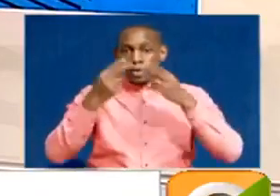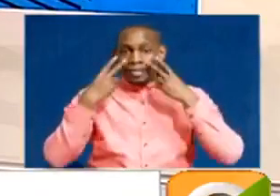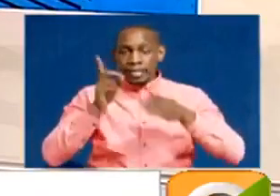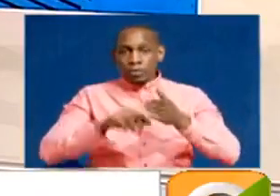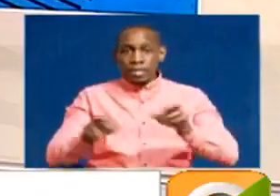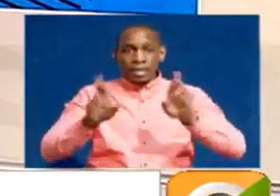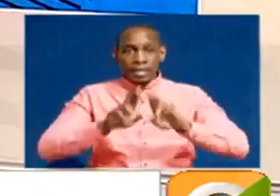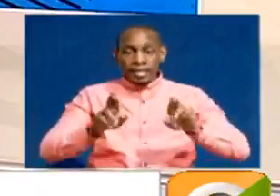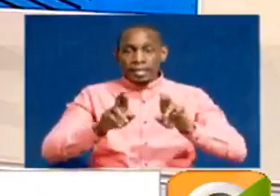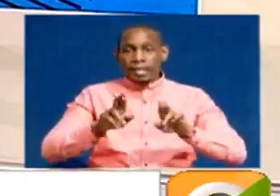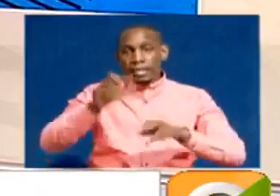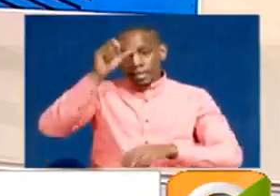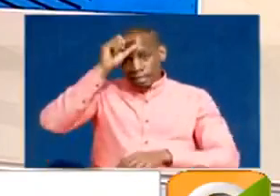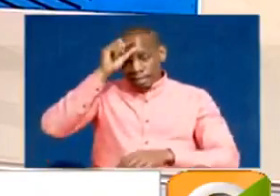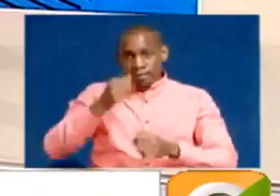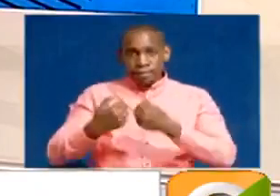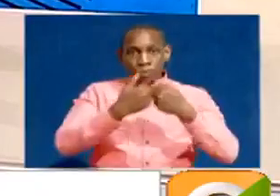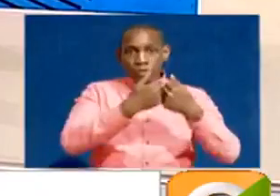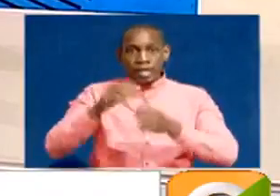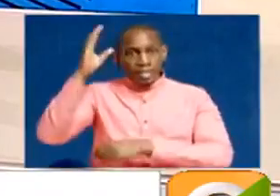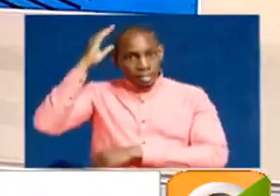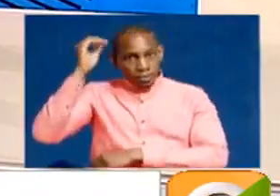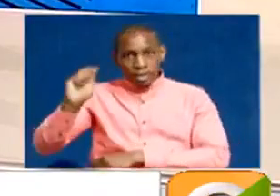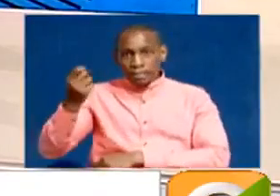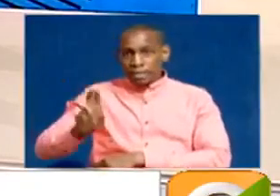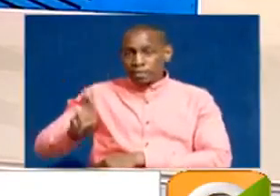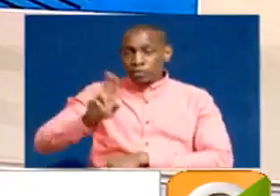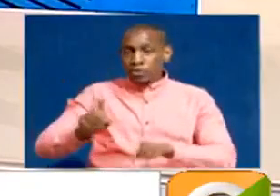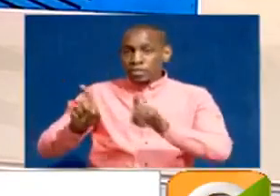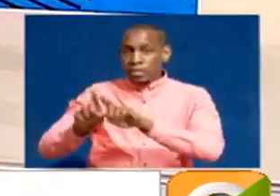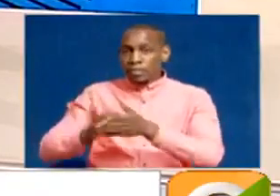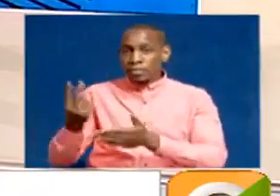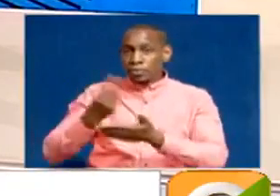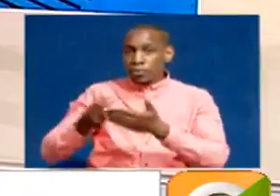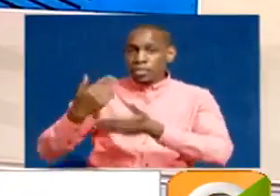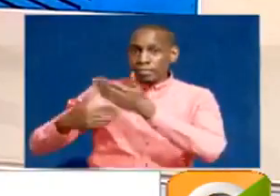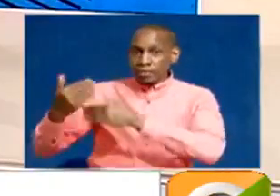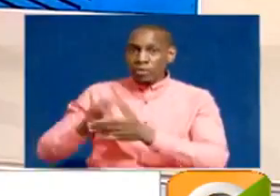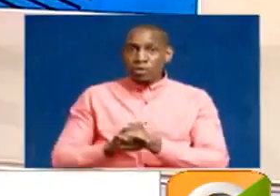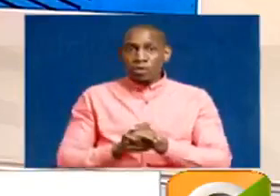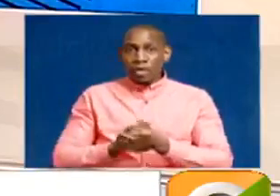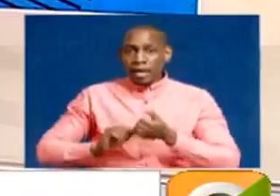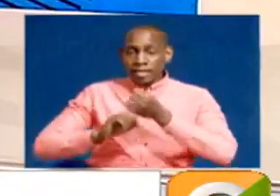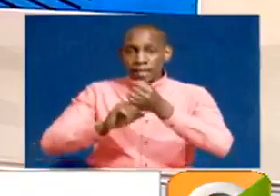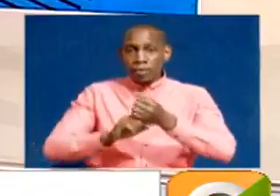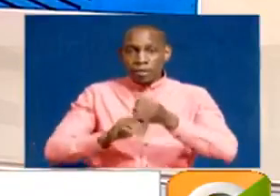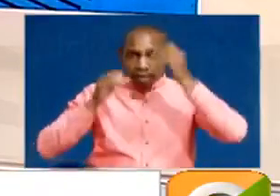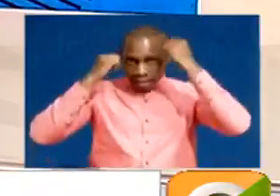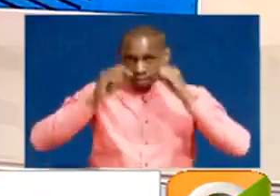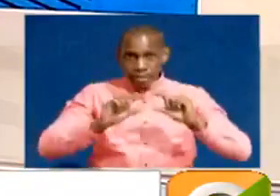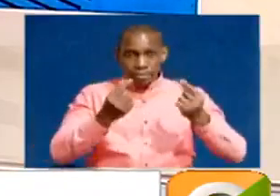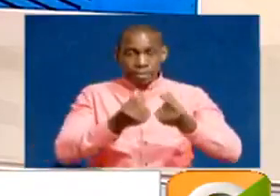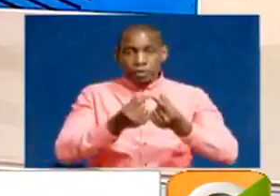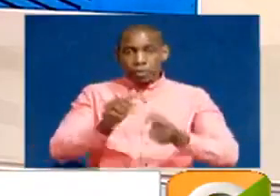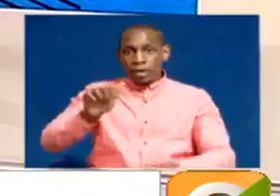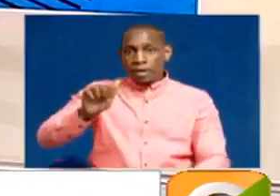kinachoonekana kama utayari wa serikali kumenyana na Somalia, Rais Uhuru Kenyatta vile vile majuma mawili yaliyopita alipiga jeki kikosi cha jeshi eneo